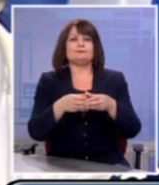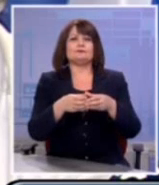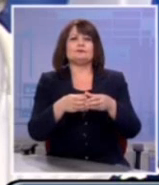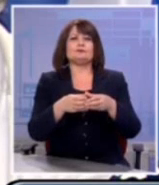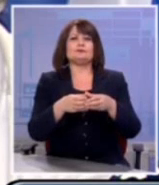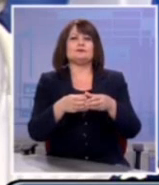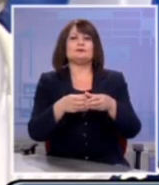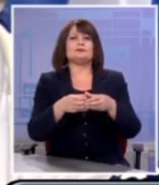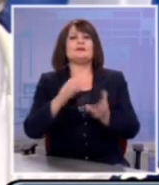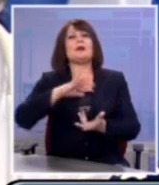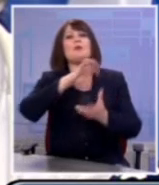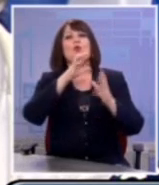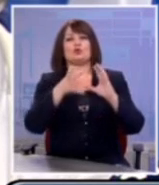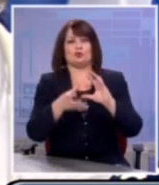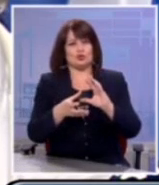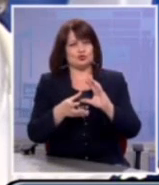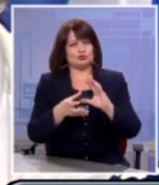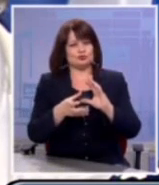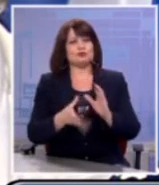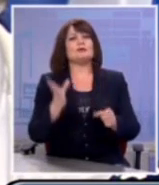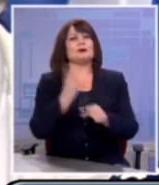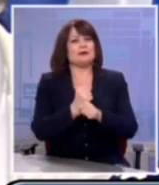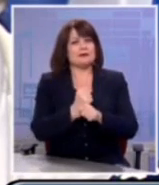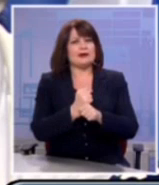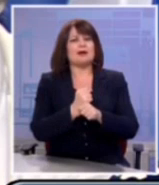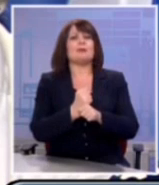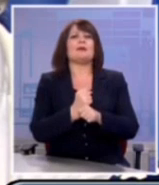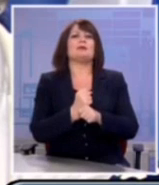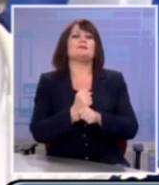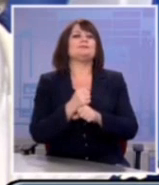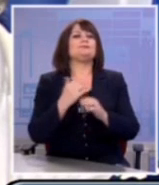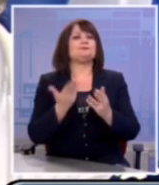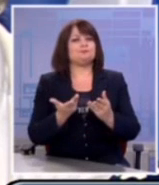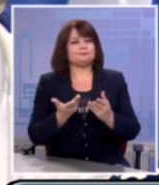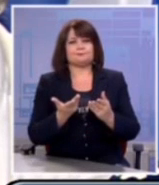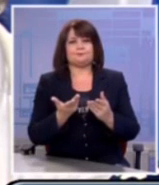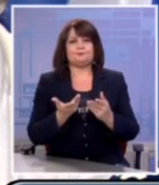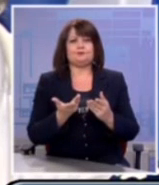από όλη την Ιφίλιο. Έχει καταφέρει να συγκεντρώσει την